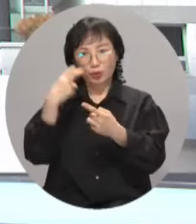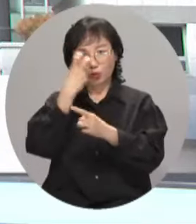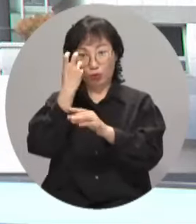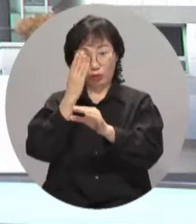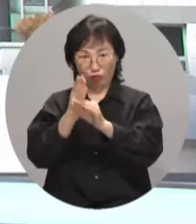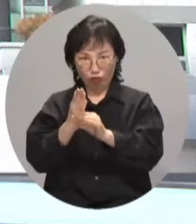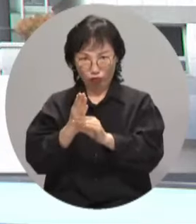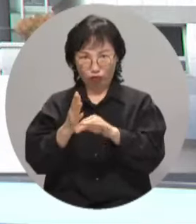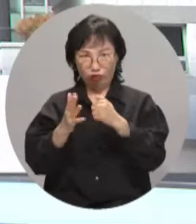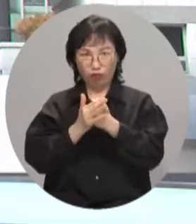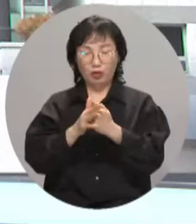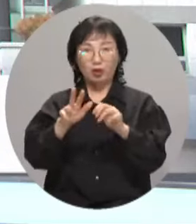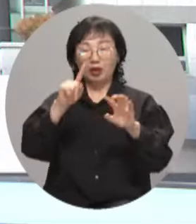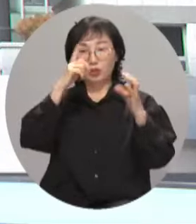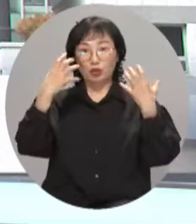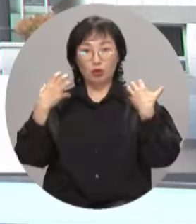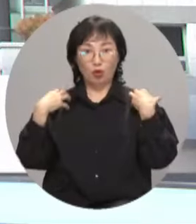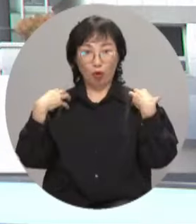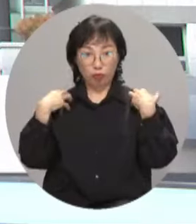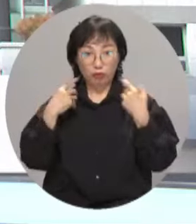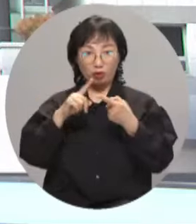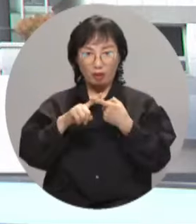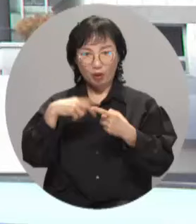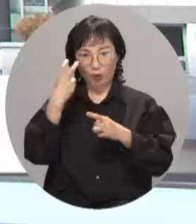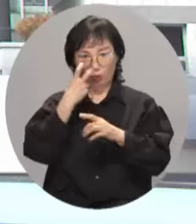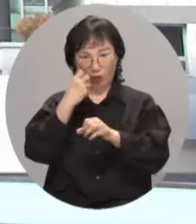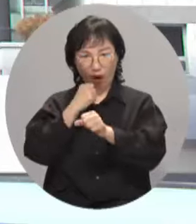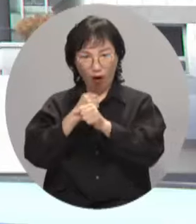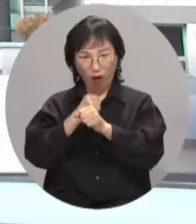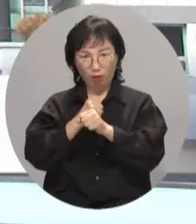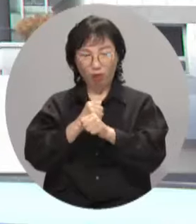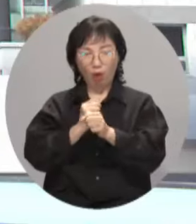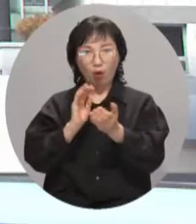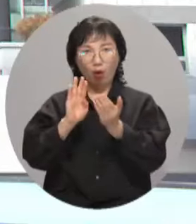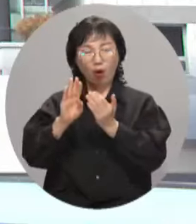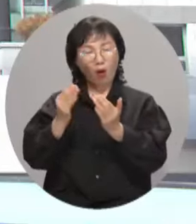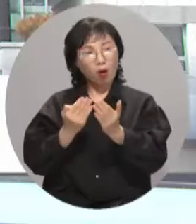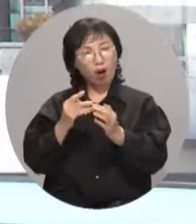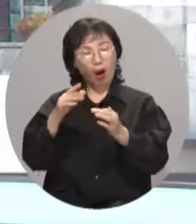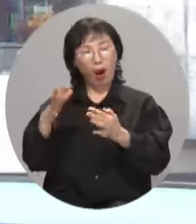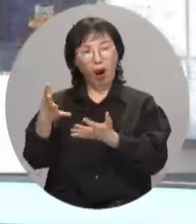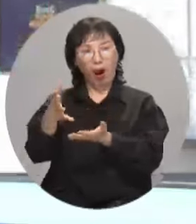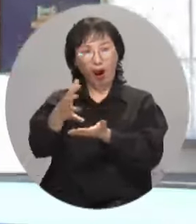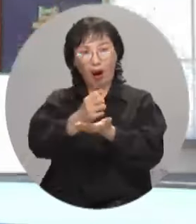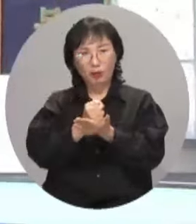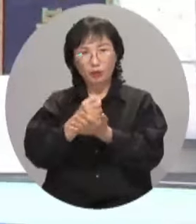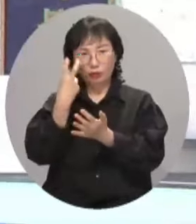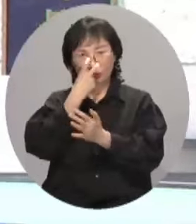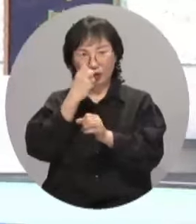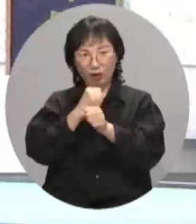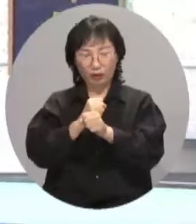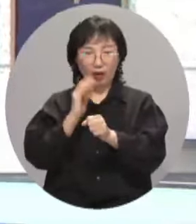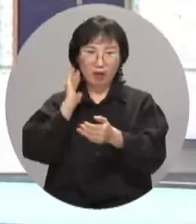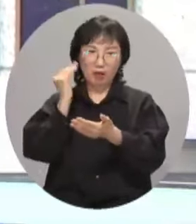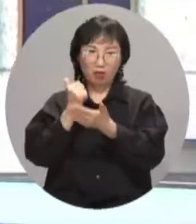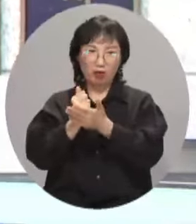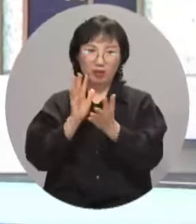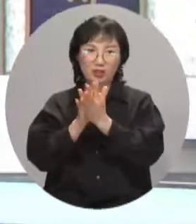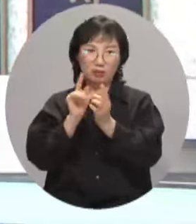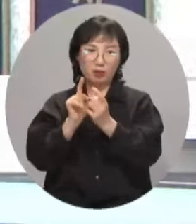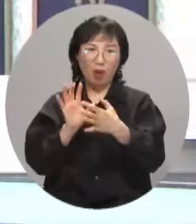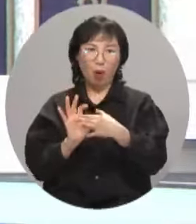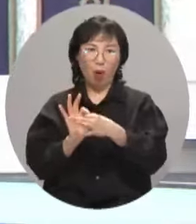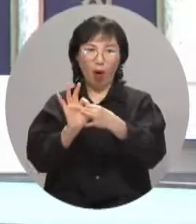확인됐습니다 전정부 인사에 대한 소환과 전방위적인 압수 수색에 이어 이제는 대통령과의 직접적인